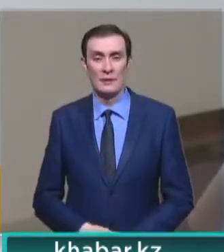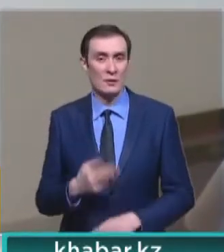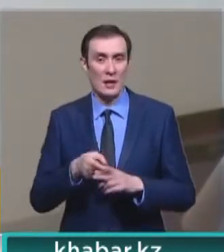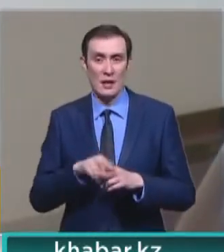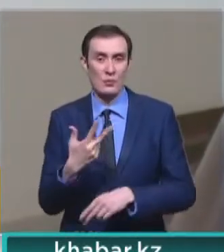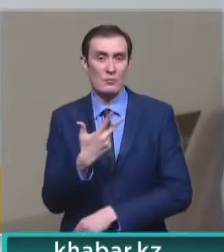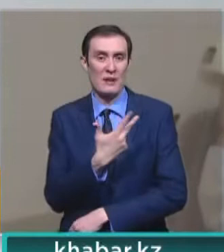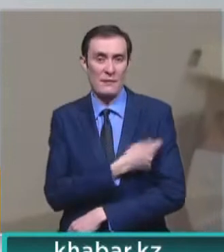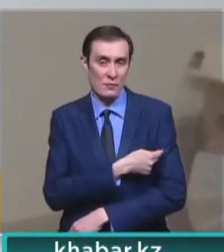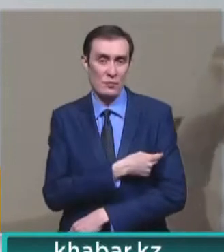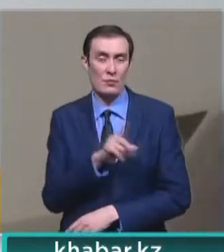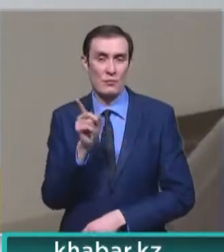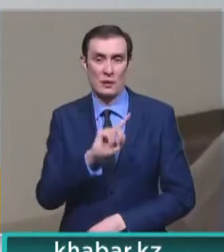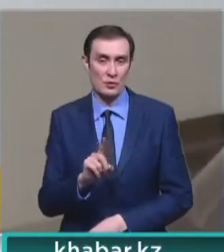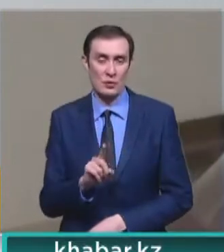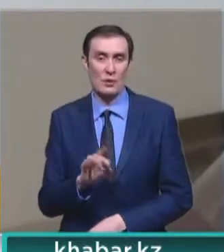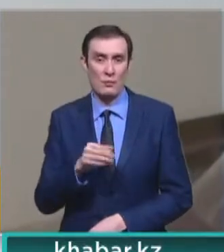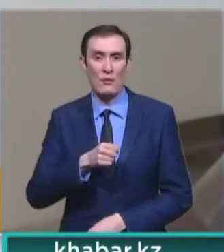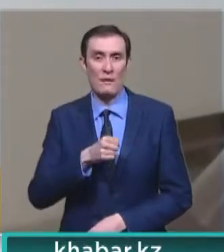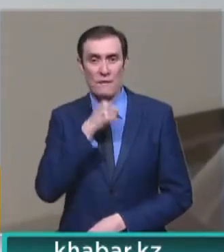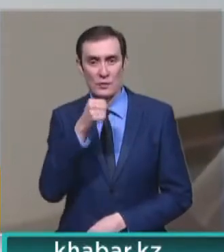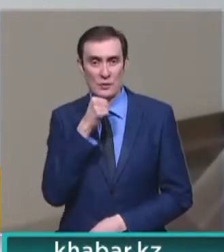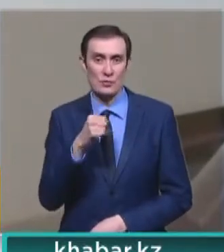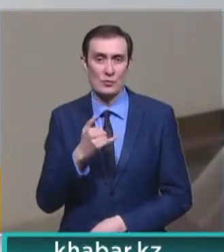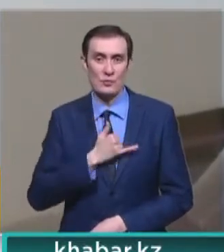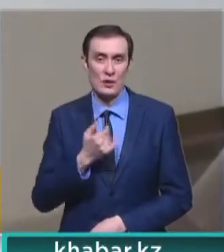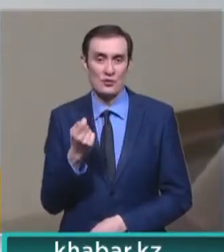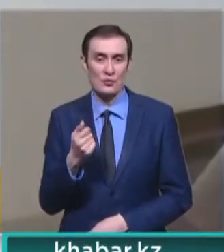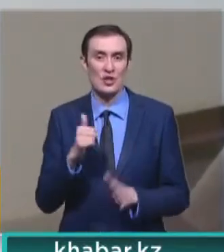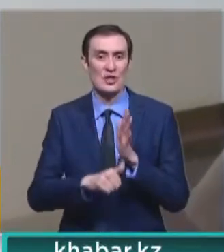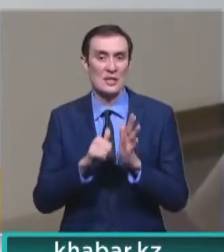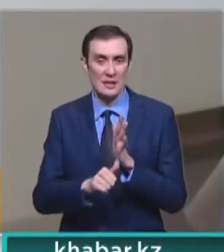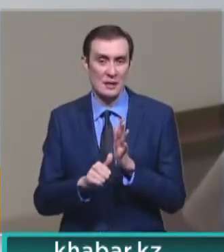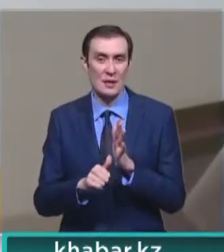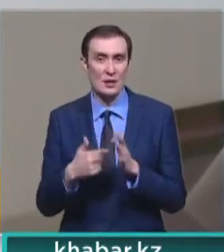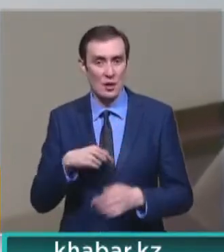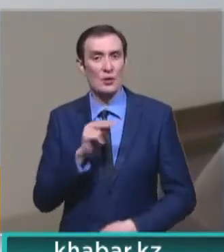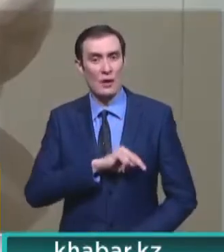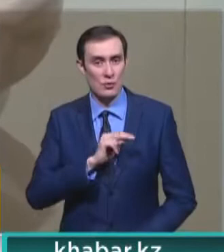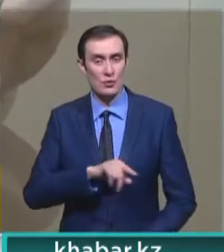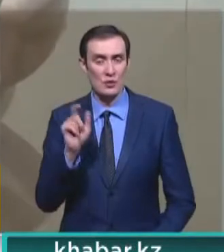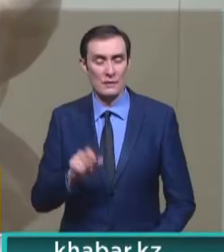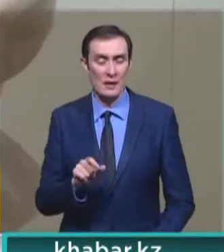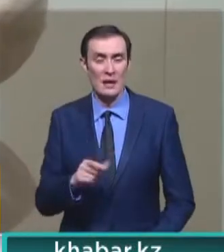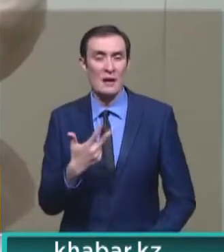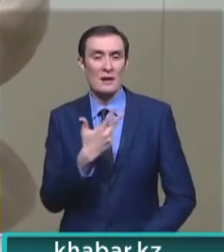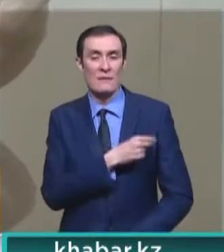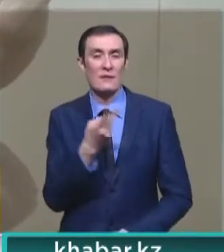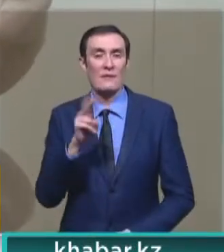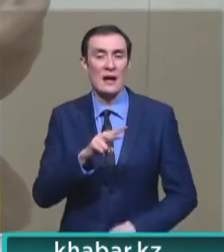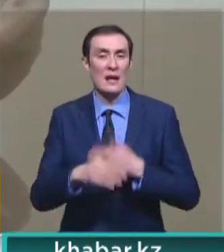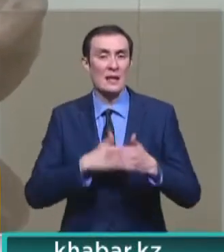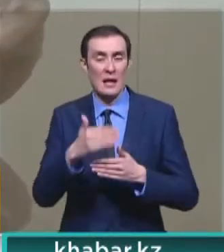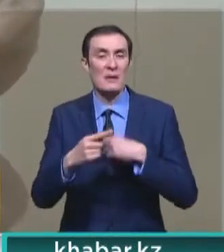прививку потому что по возрасту не 60 я еще работающий человек вводит препарат два этапа